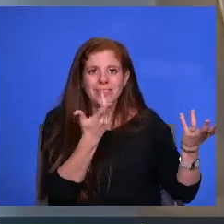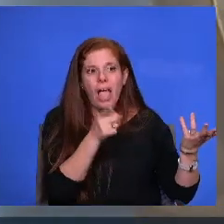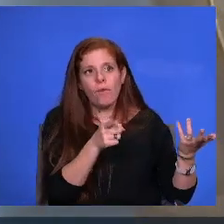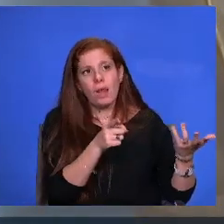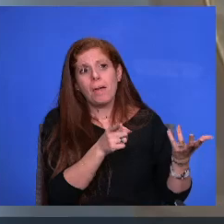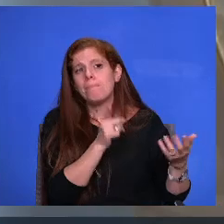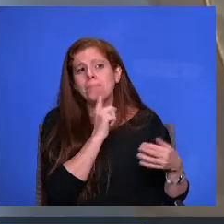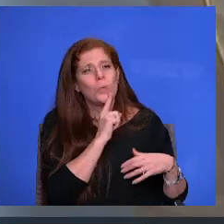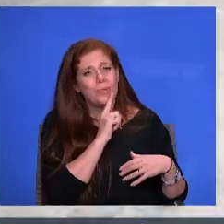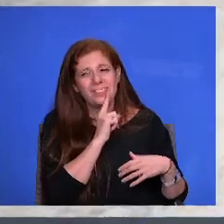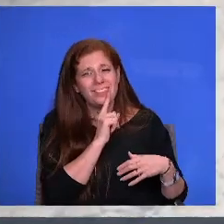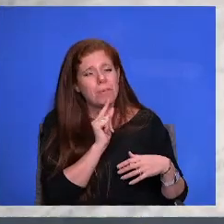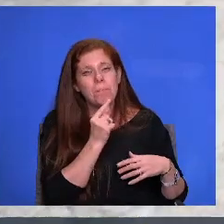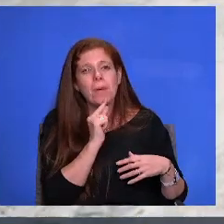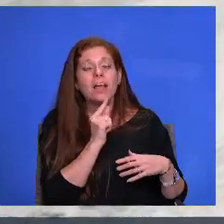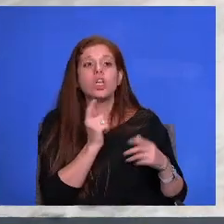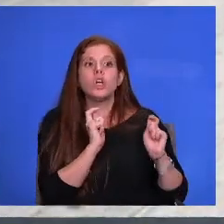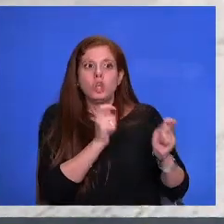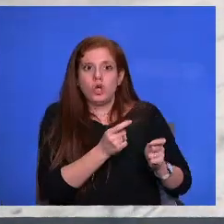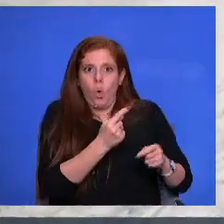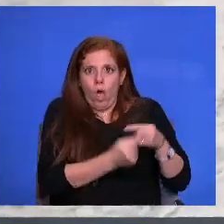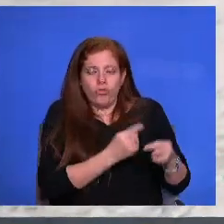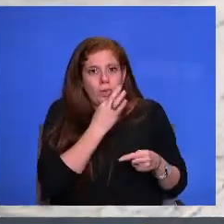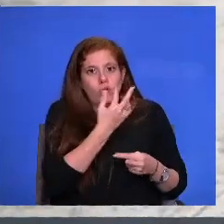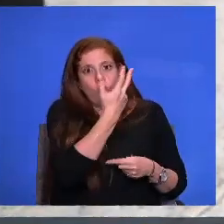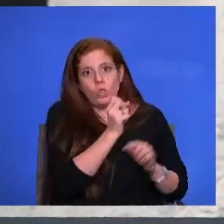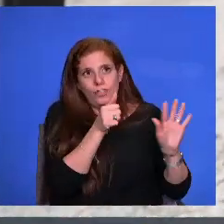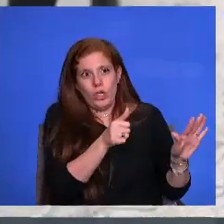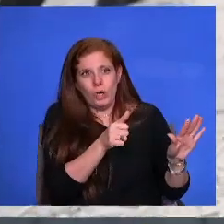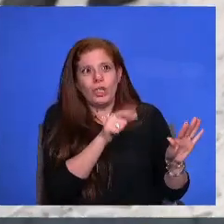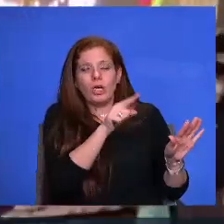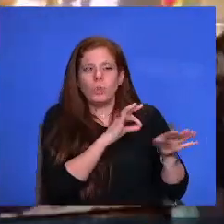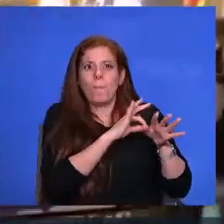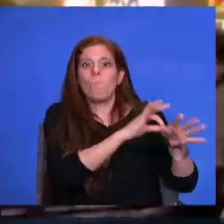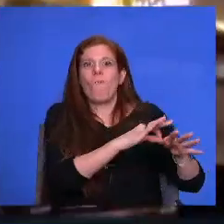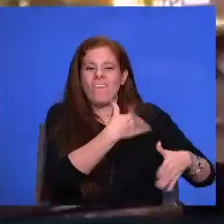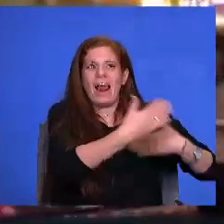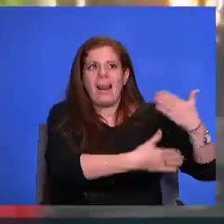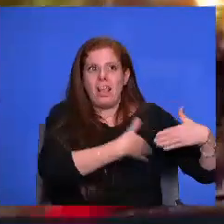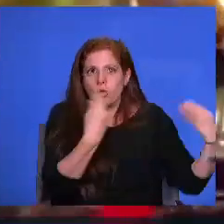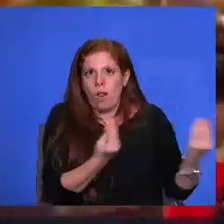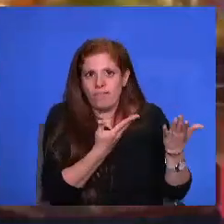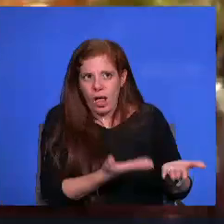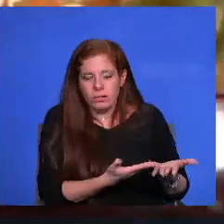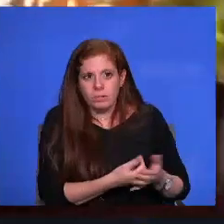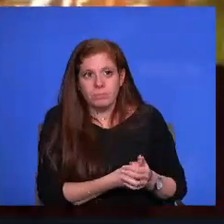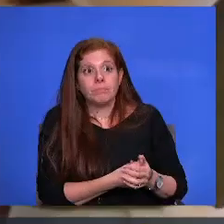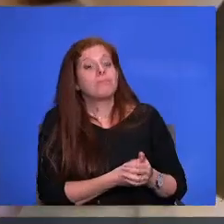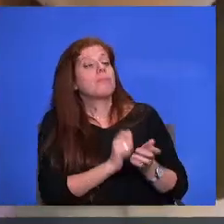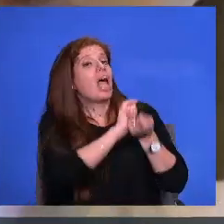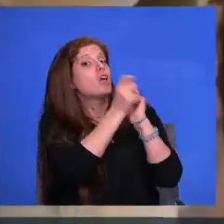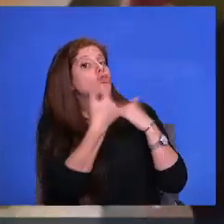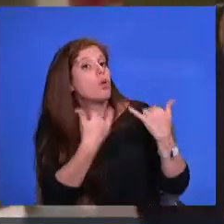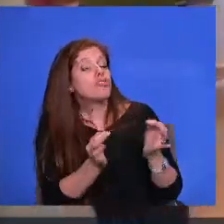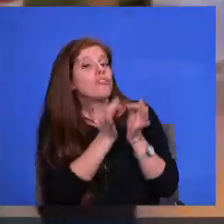בן 36, אז הוא מוביל את כל, את כל הדבר הזה. השינוי עכשיו מתחיל מלמטה. הוא